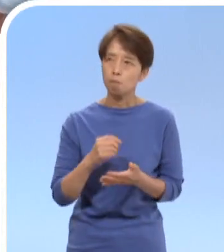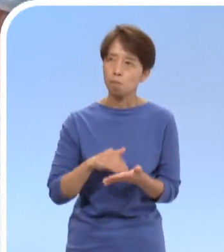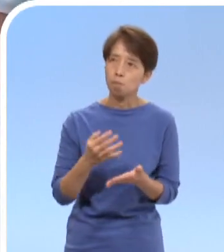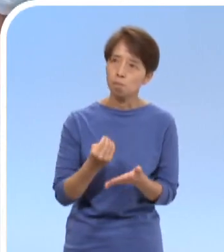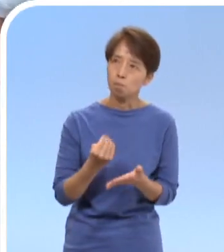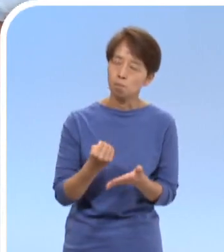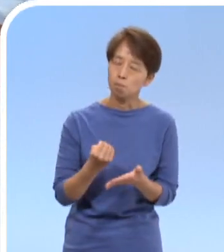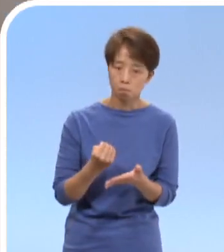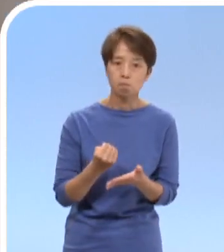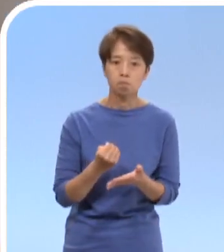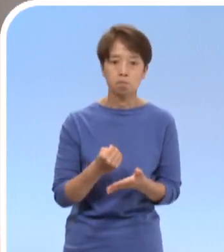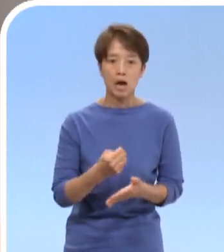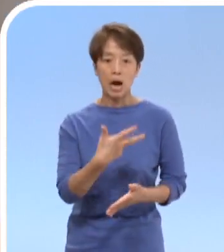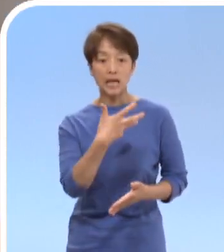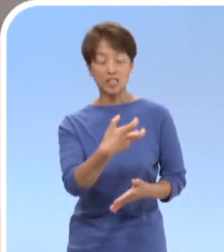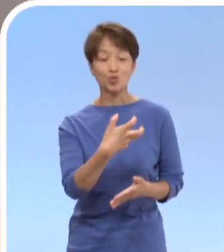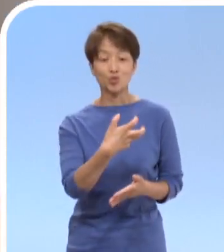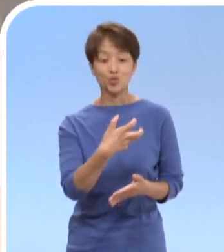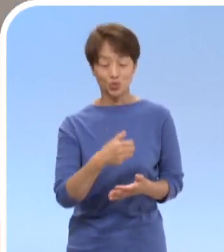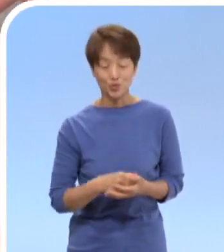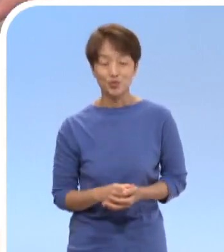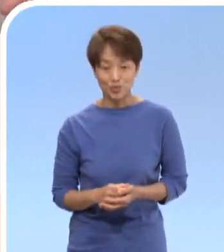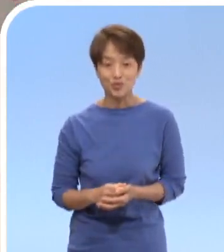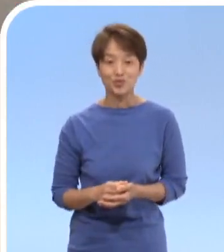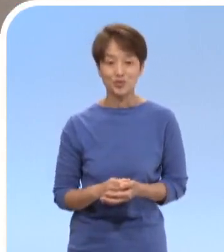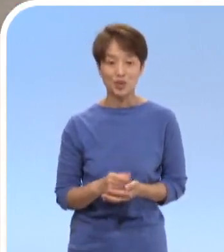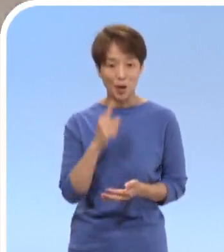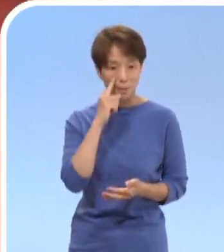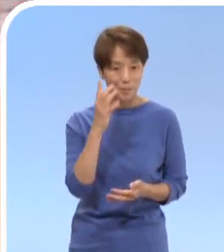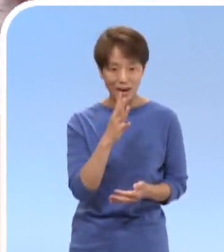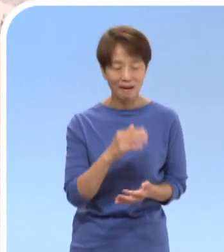17年生まれ。 え、 80。